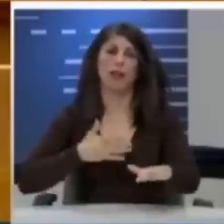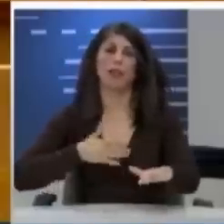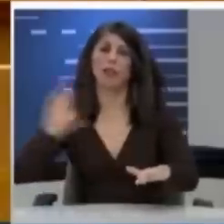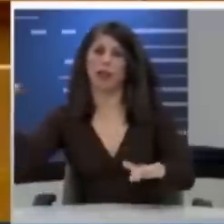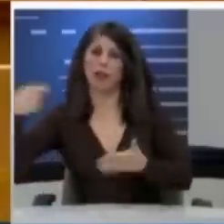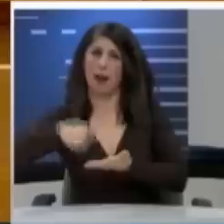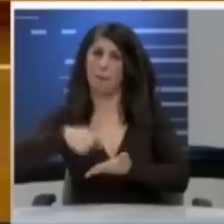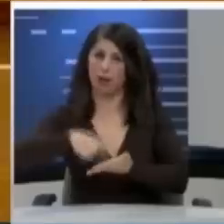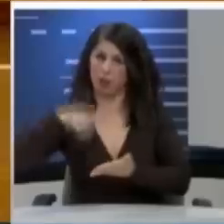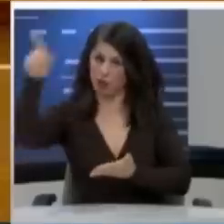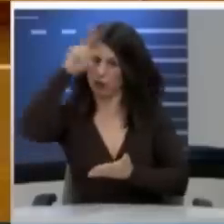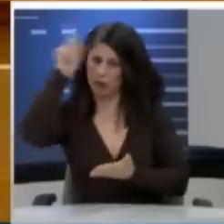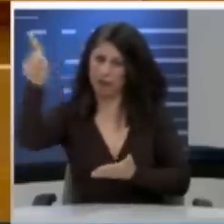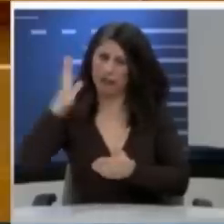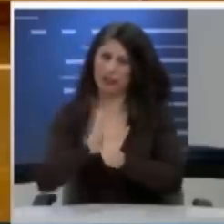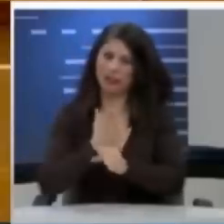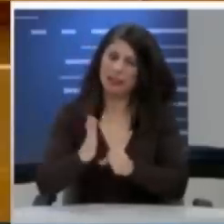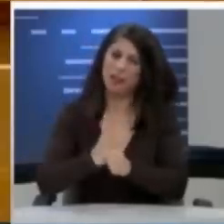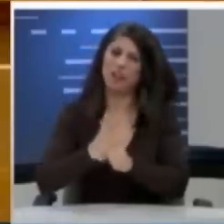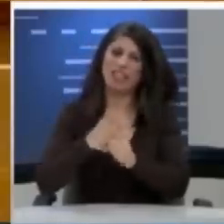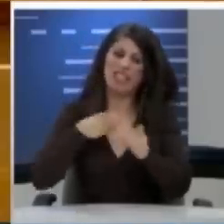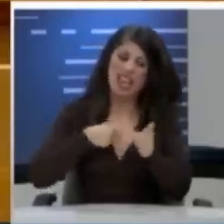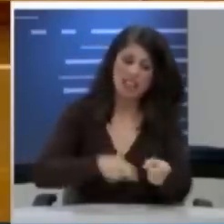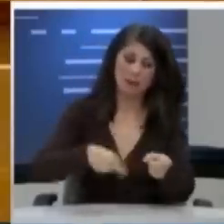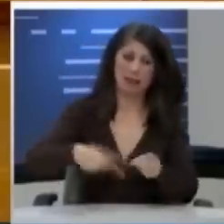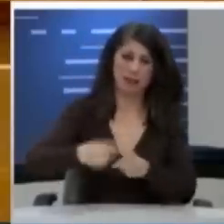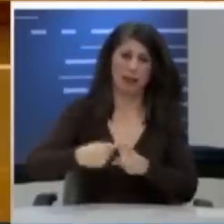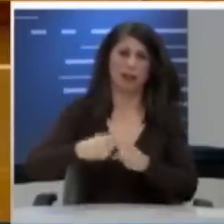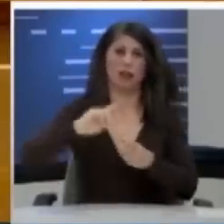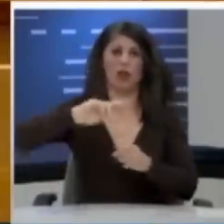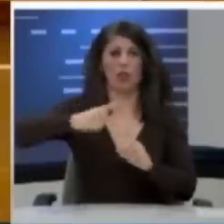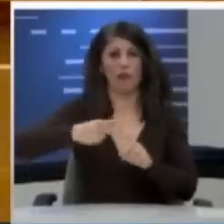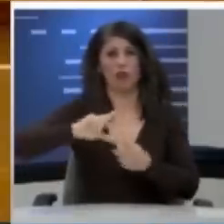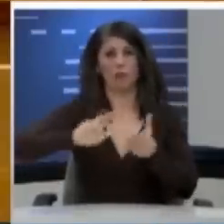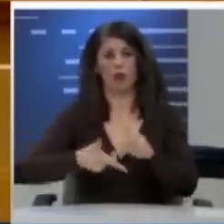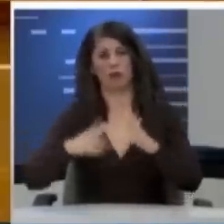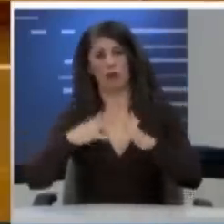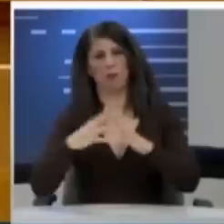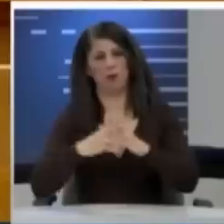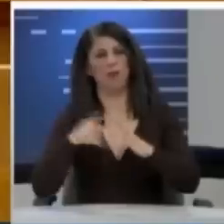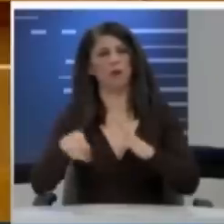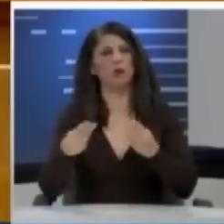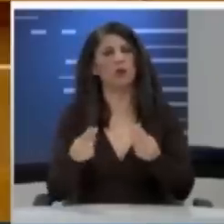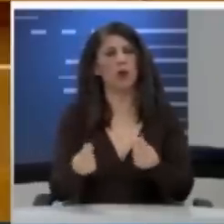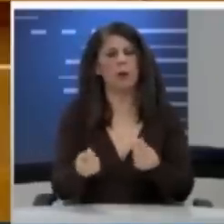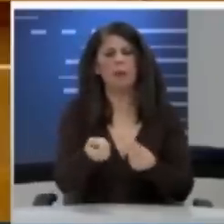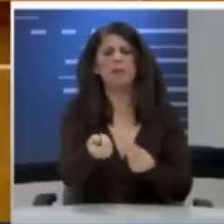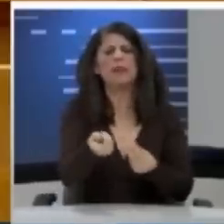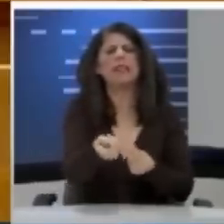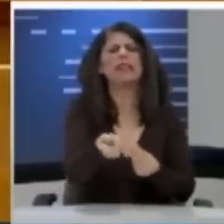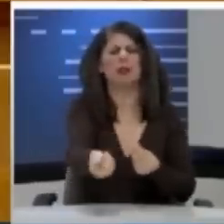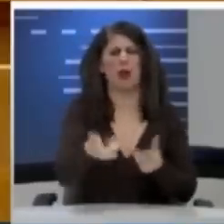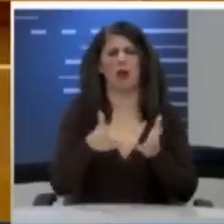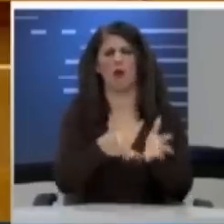οφειλές της για τις καταστροφές και τα εγκλήματά της στην Ελλάδα κατά το Δεύτερο Παγκόσμιο Πόλεμο, δίνοντας κάποια ψίχουλα